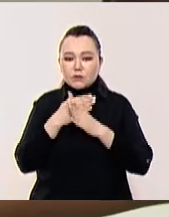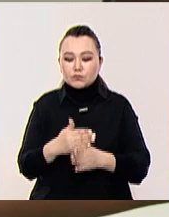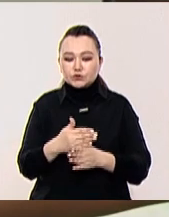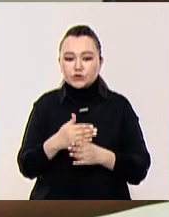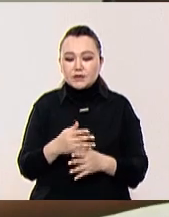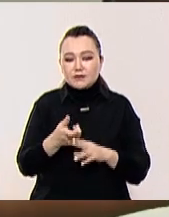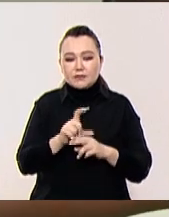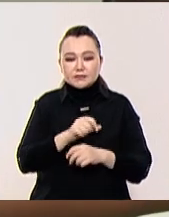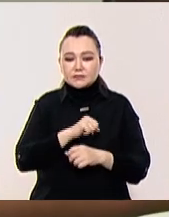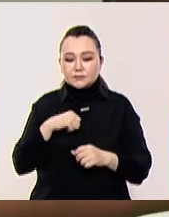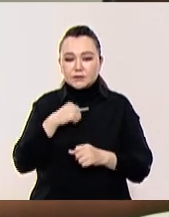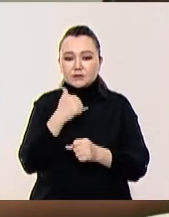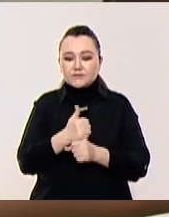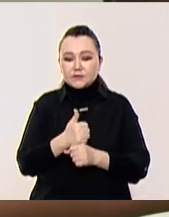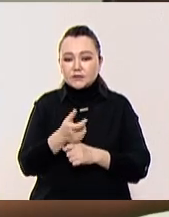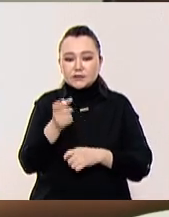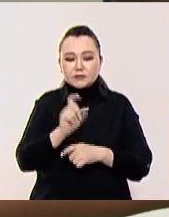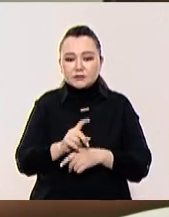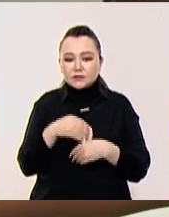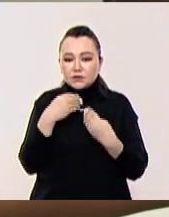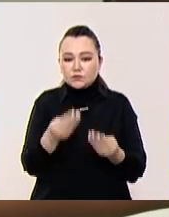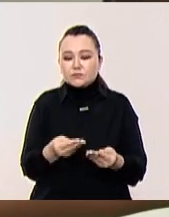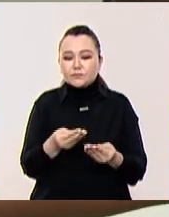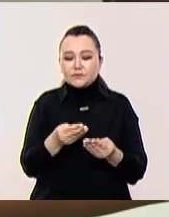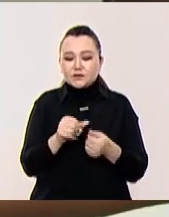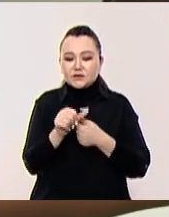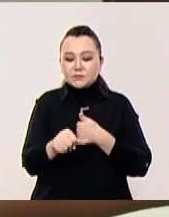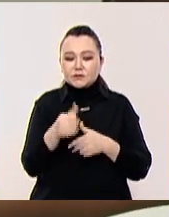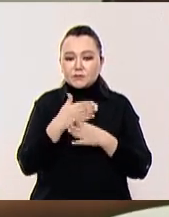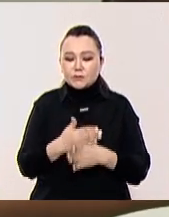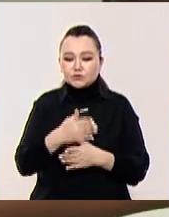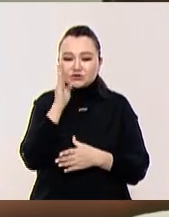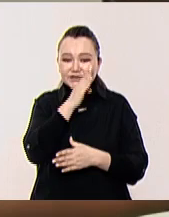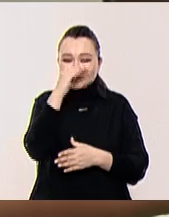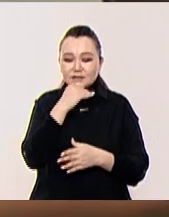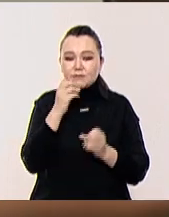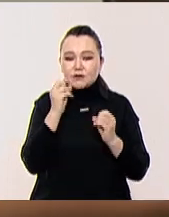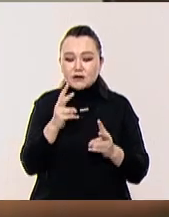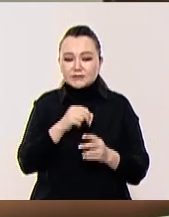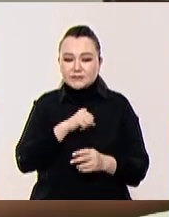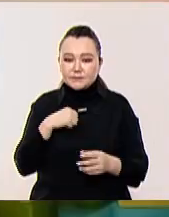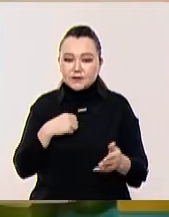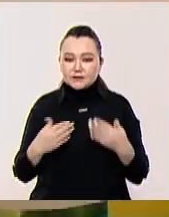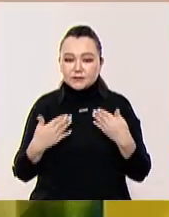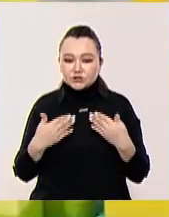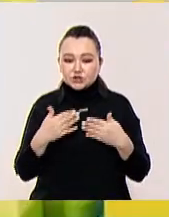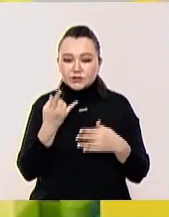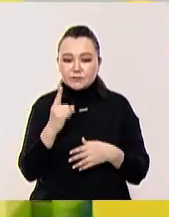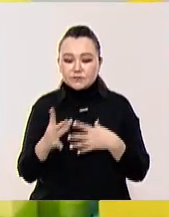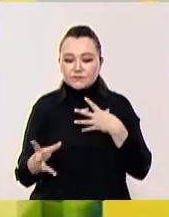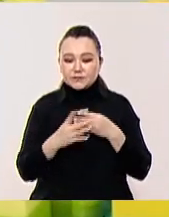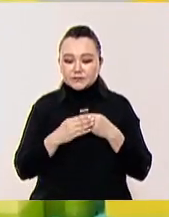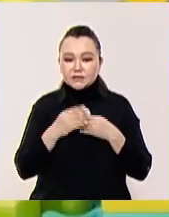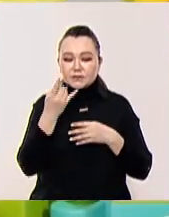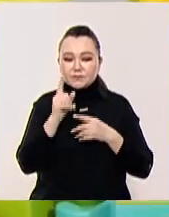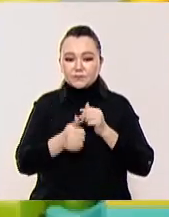это самое главное. И здесь вот дают именно помочь родителям, как дальше взаимодействовать с ребенком. Программа